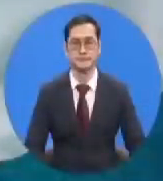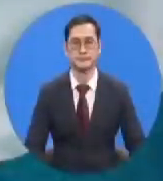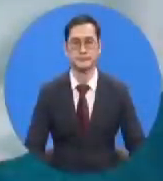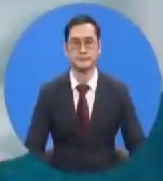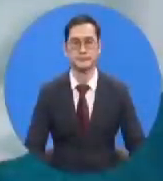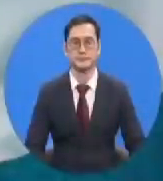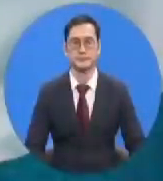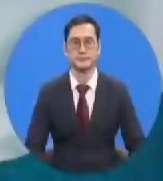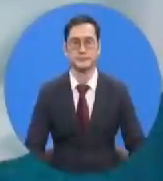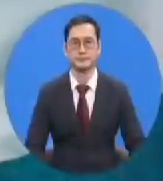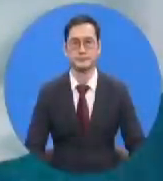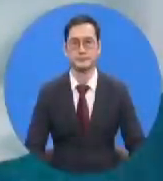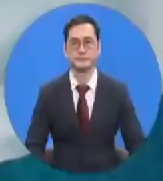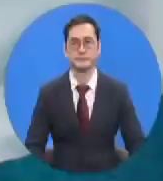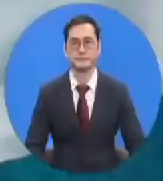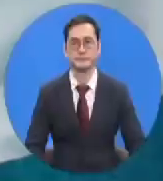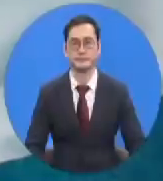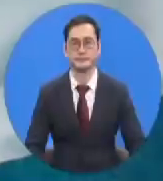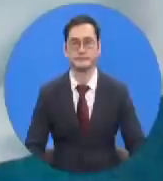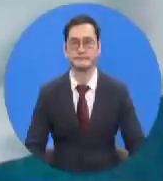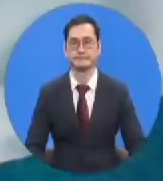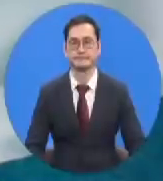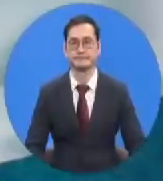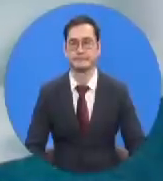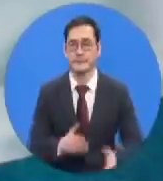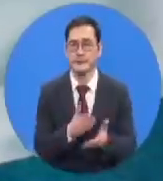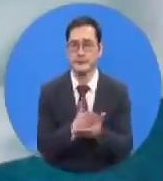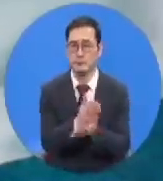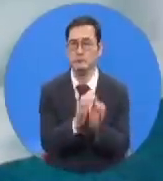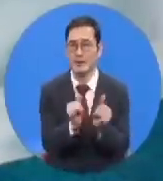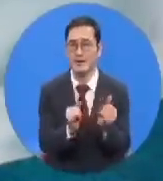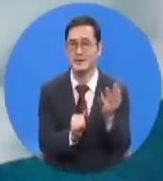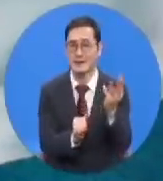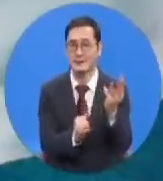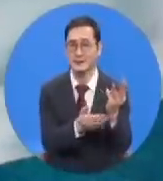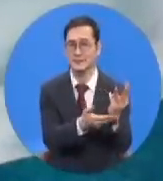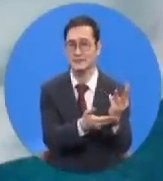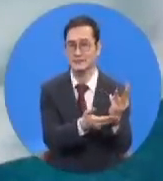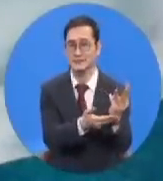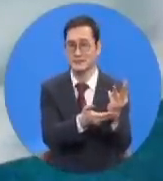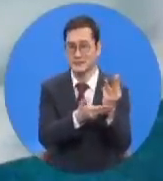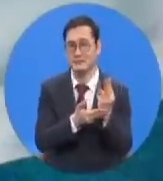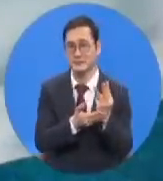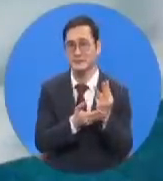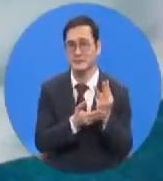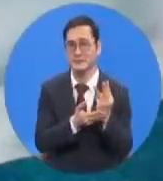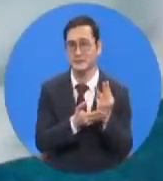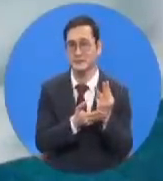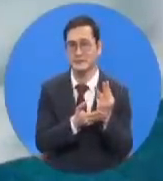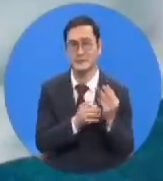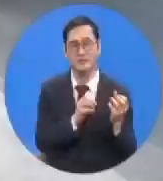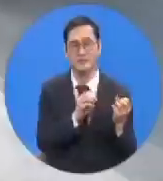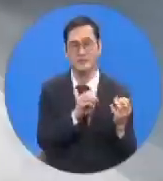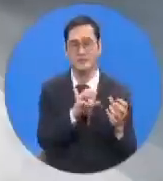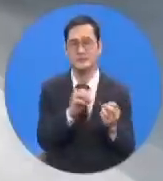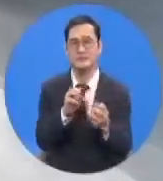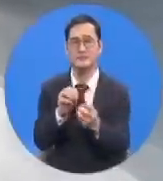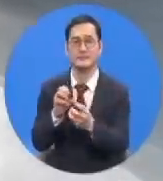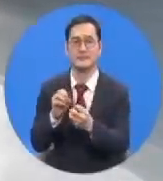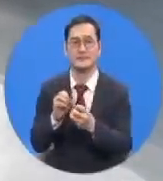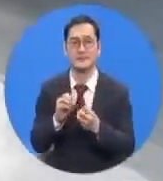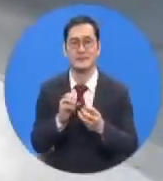네, 언제나 정확하고 예리한 분석을 해주시는 전문가 세 분이 스튜디오에 오늘도 나와 있습니다. 김성환